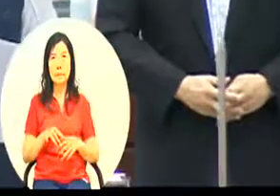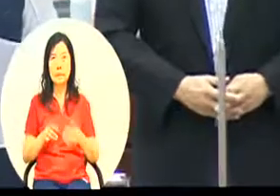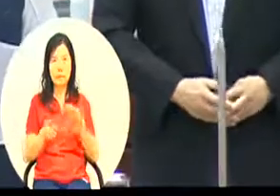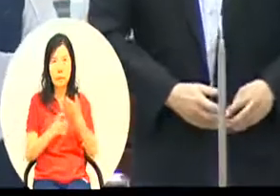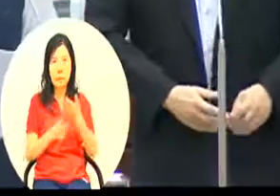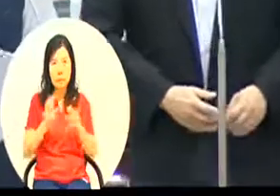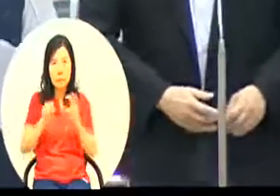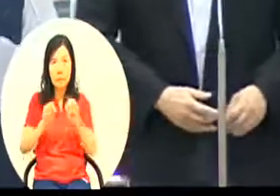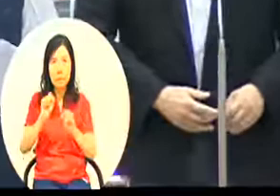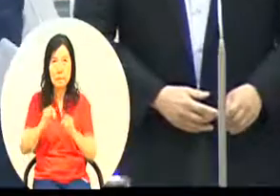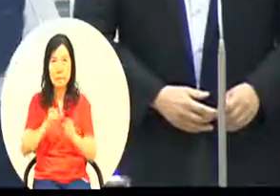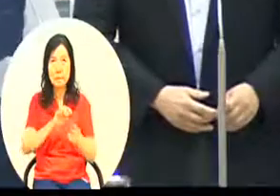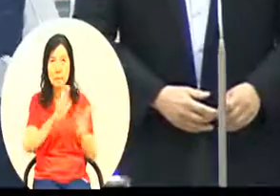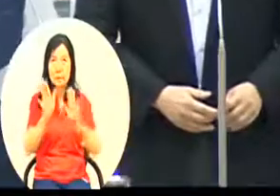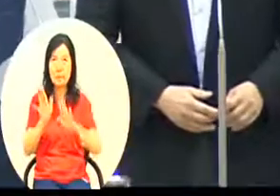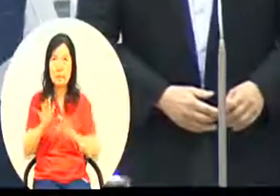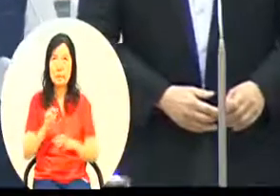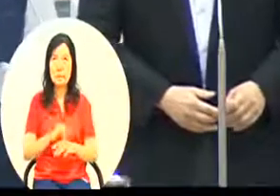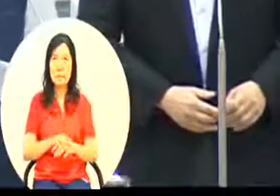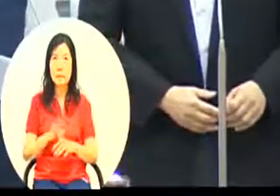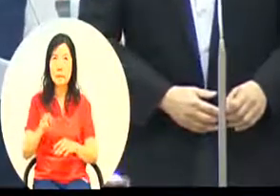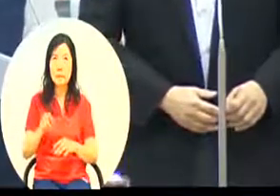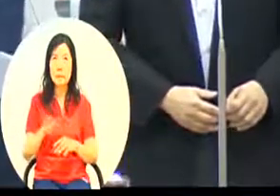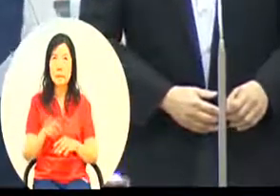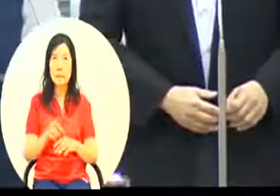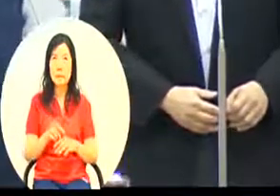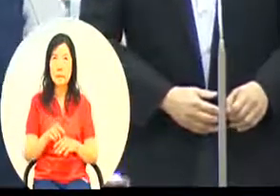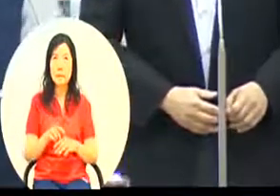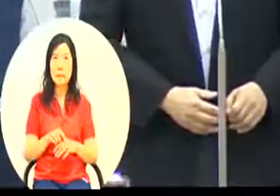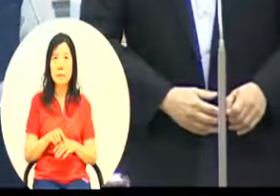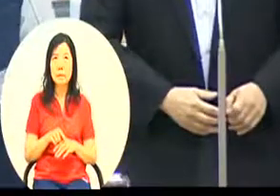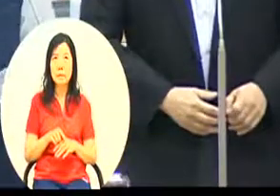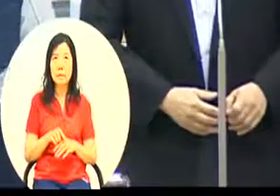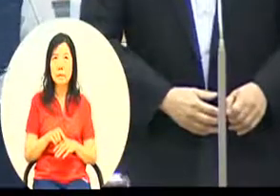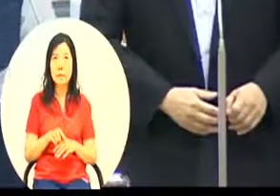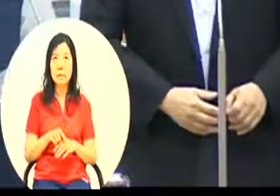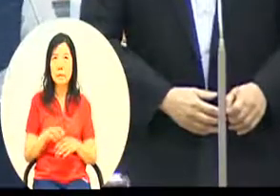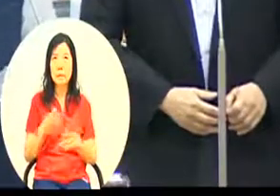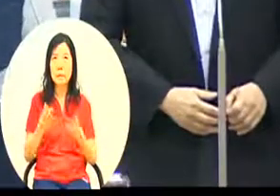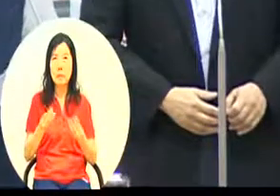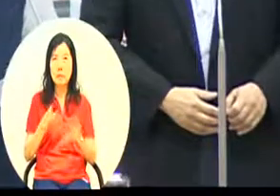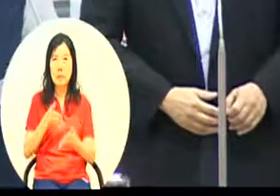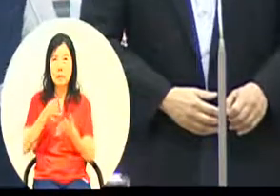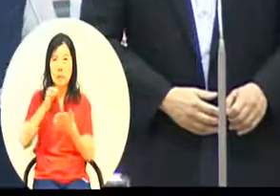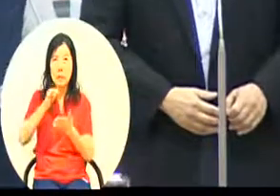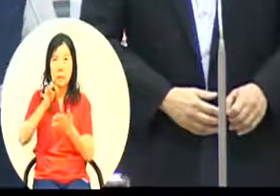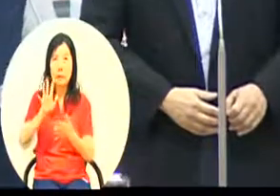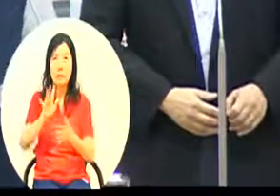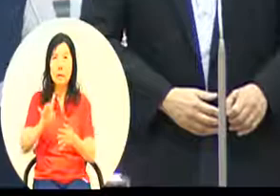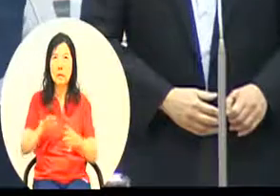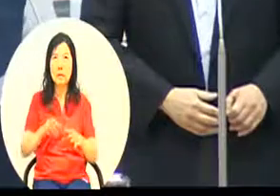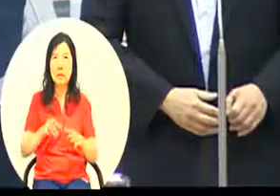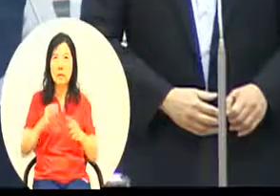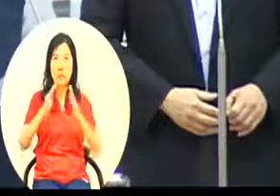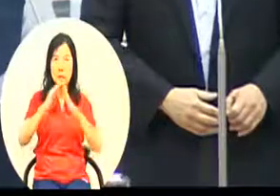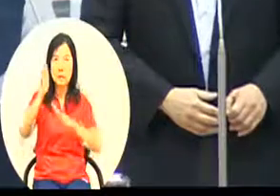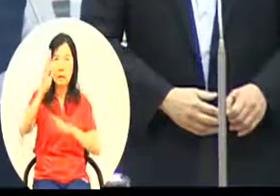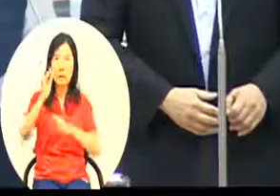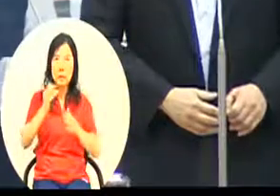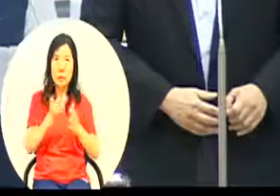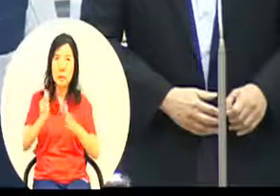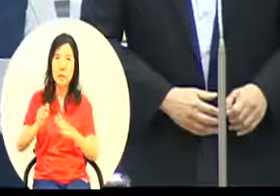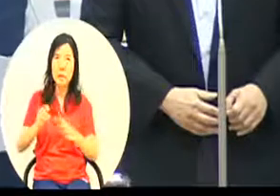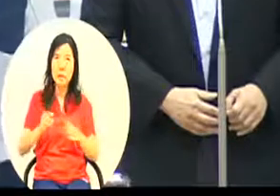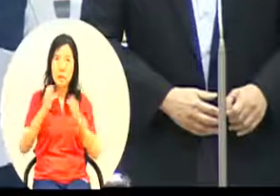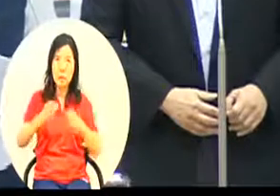部分接下去问的是说，虽然我的问题上没有提到说，但是我们是否准备要设一个毒品防